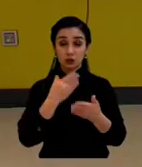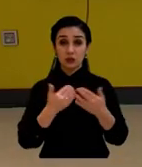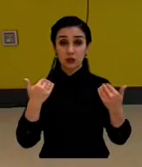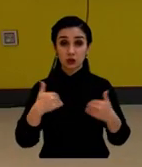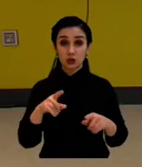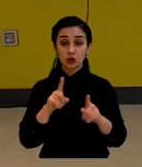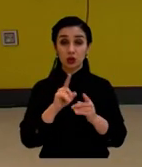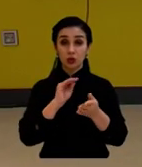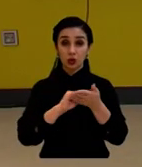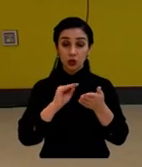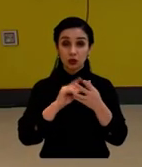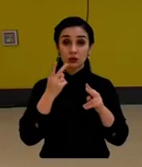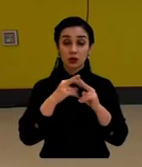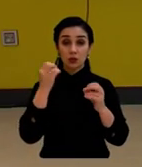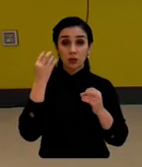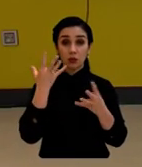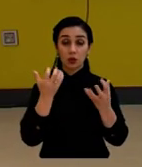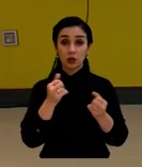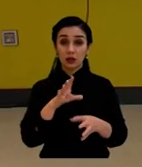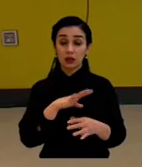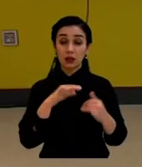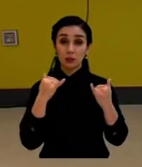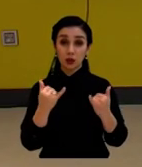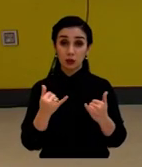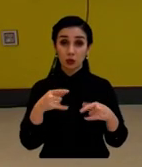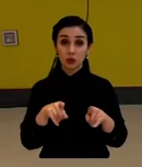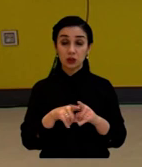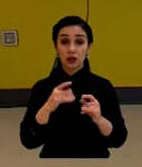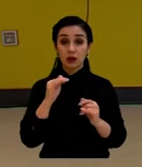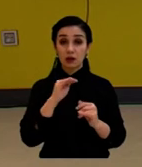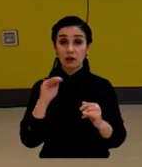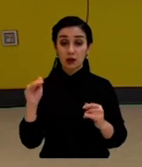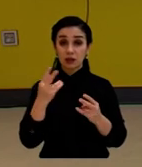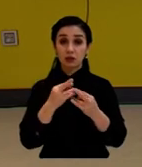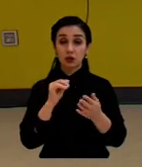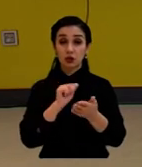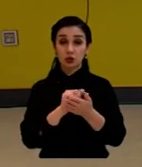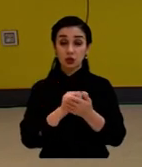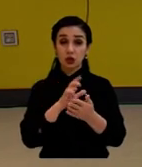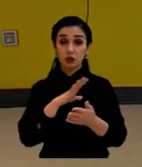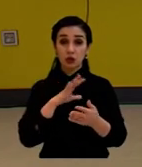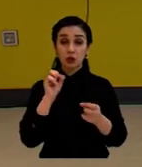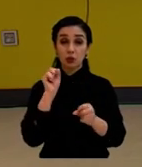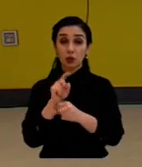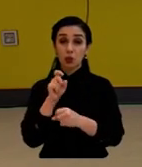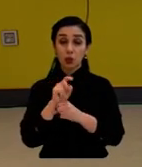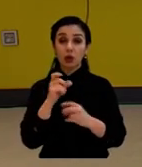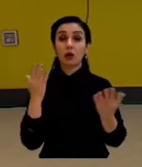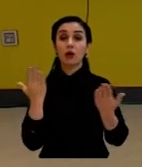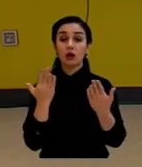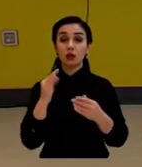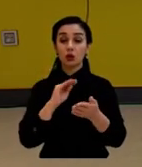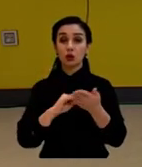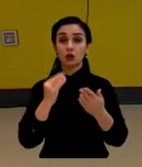qanday yozilishini bilib olgan edik. Mana endi bugun biz rasmiy idoraviy hujjat hisoblangan buyruqni qanday